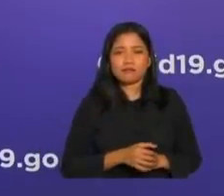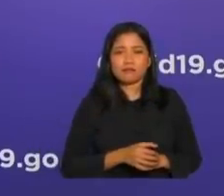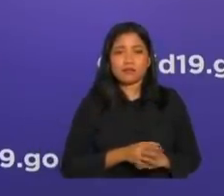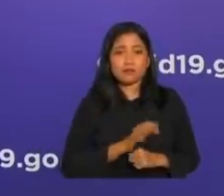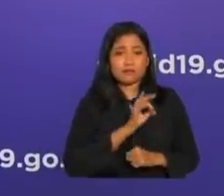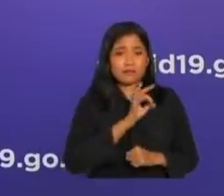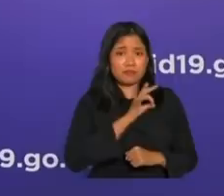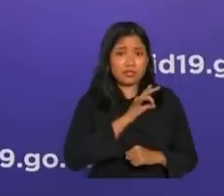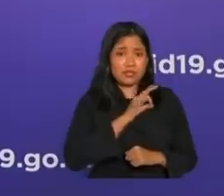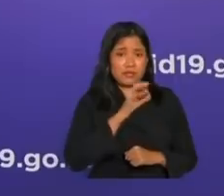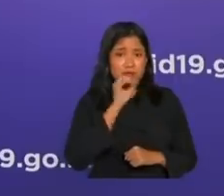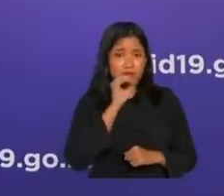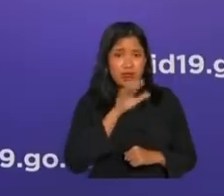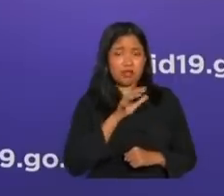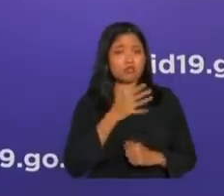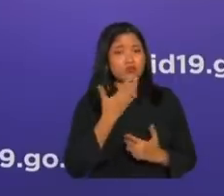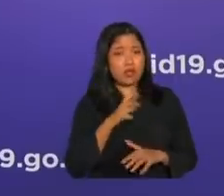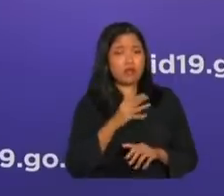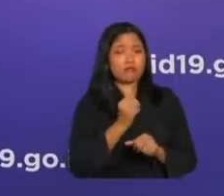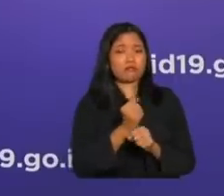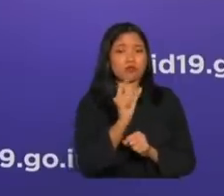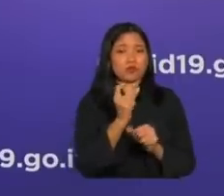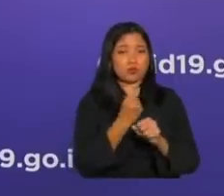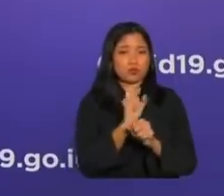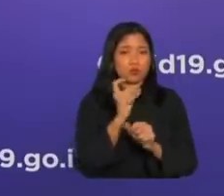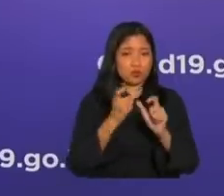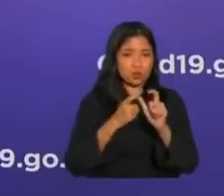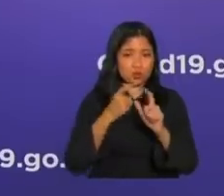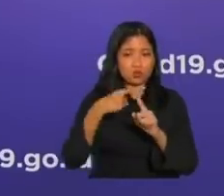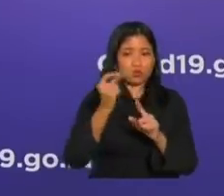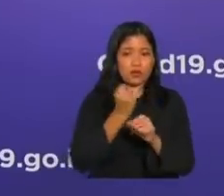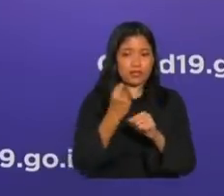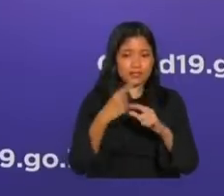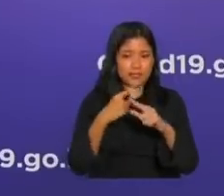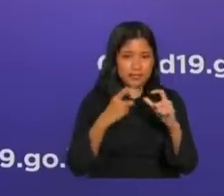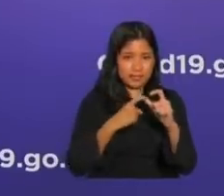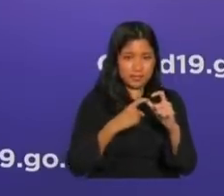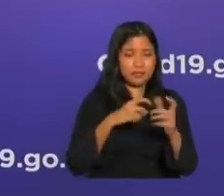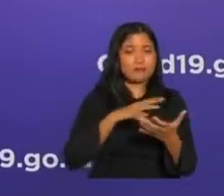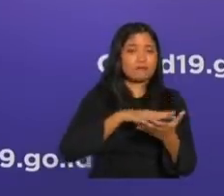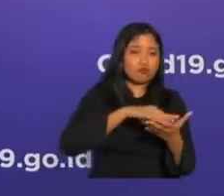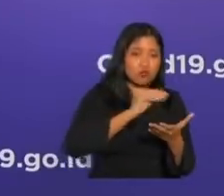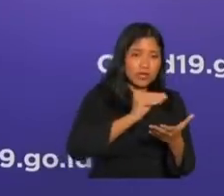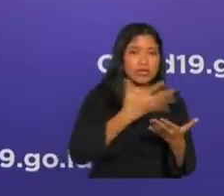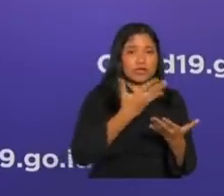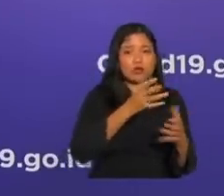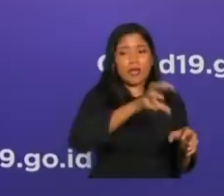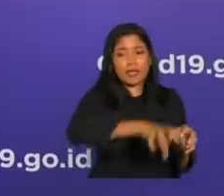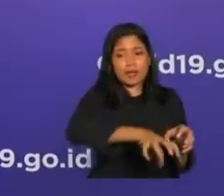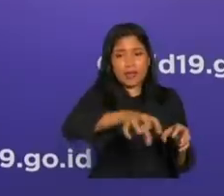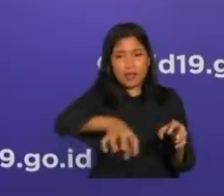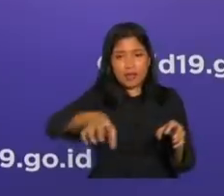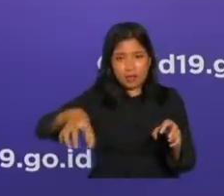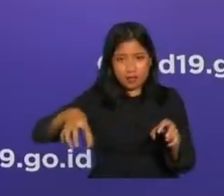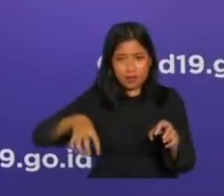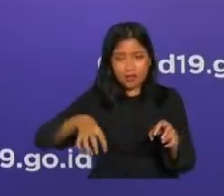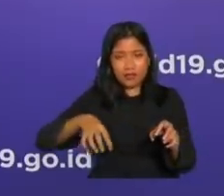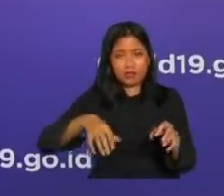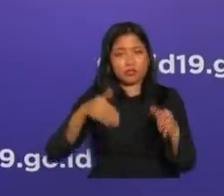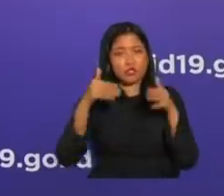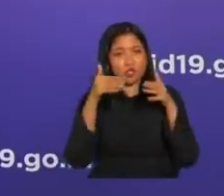sudah memerintahkan bawah kukus tugas baik yang di pusat yang di daerah bahkan secara